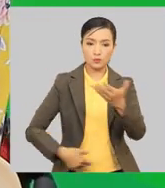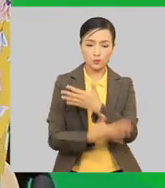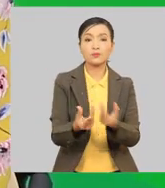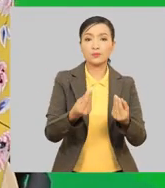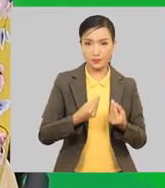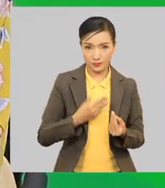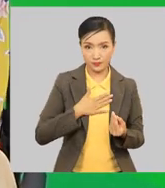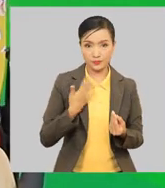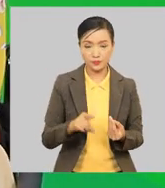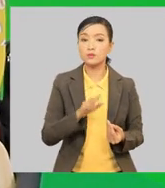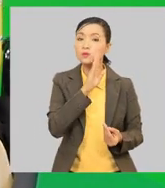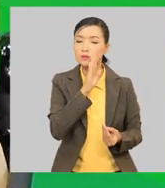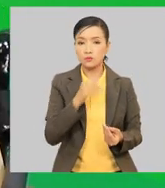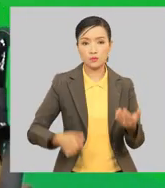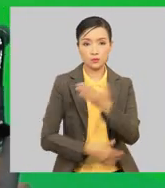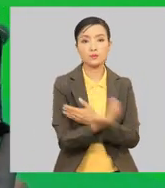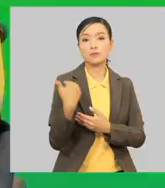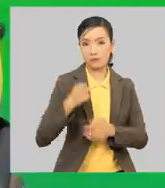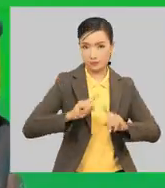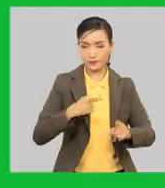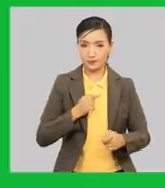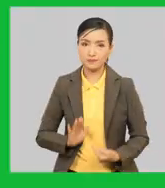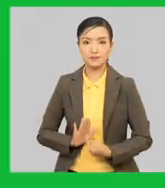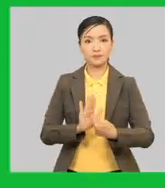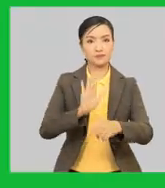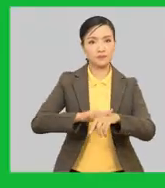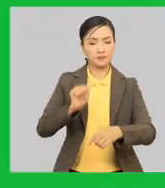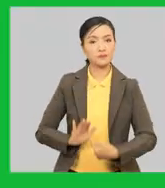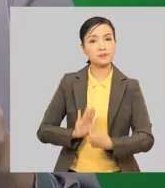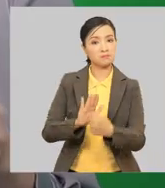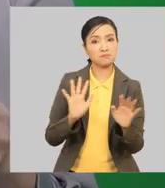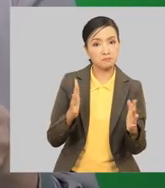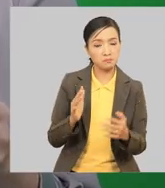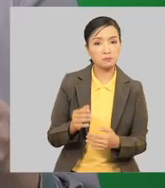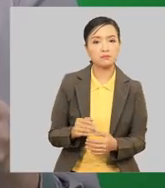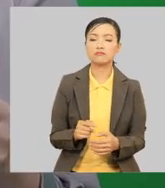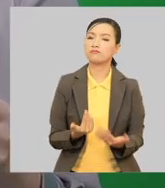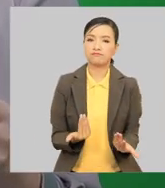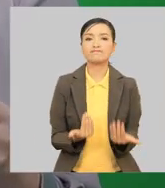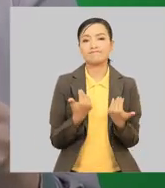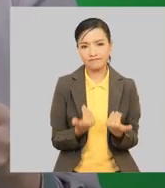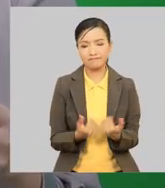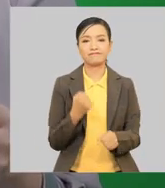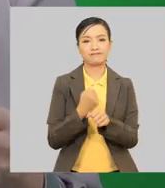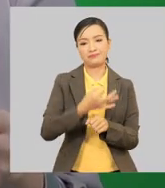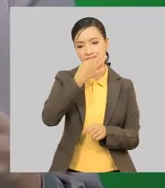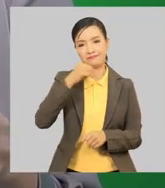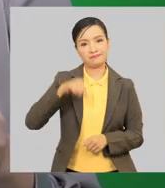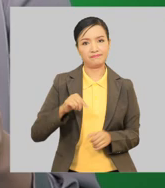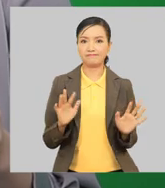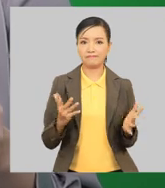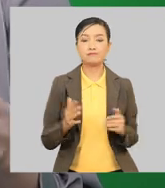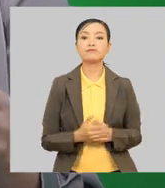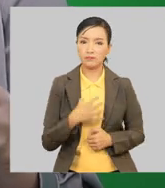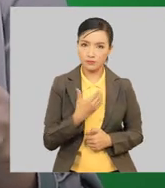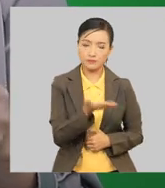องอะค่ะถ้าได้รับโอกาสนี้มาแล้วแต่ว่าเราเองไม่กล้าที่จะแสดงความสามารถของเราออกมาวันนี้ชมพู่คงไม่ได้มานั่งอยู่ตร